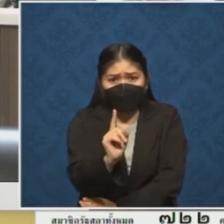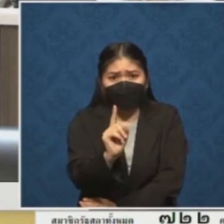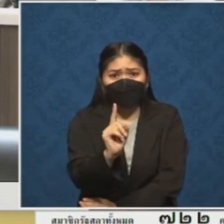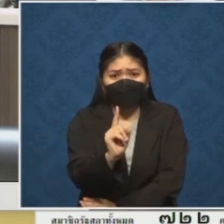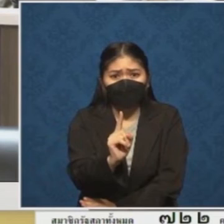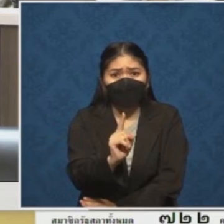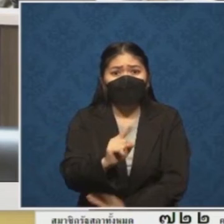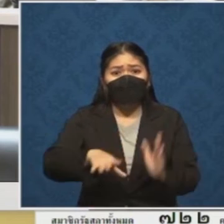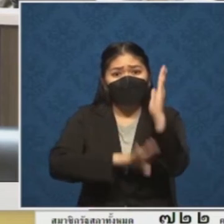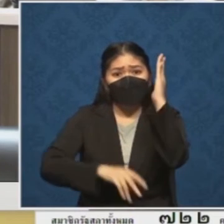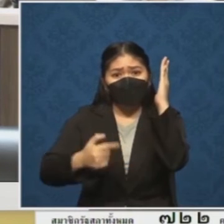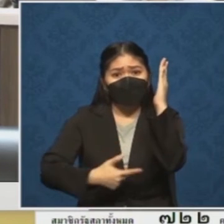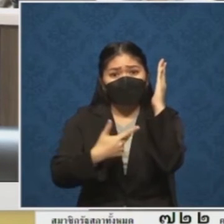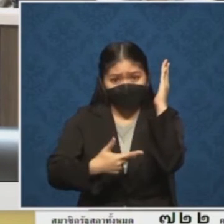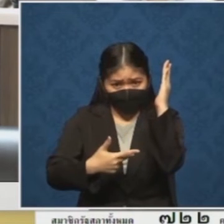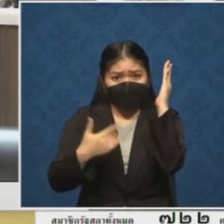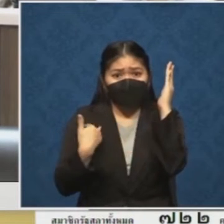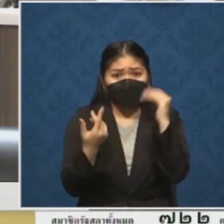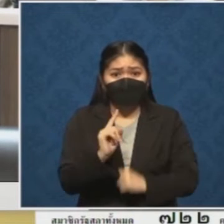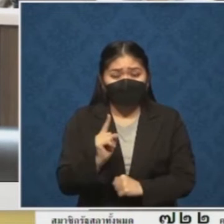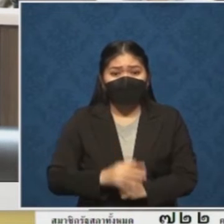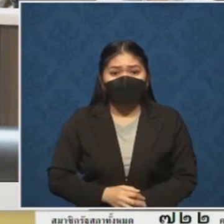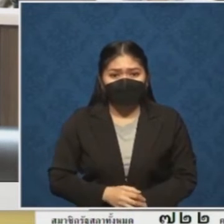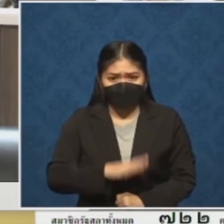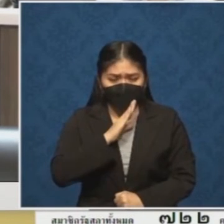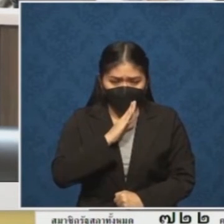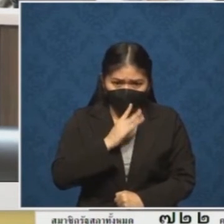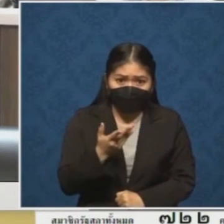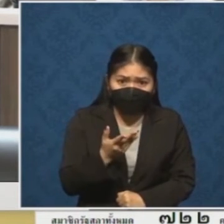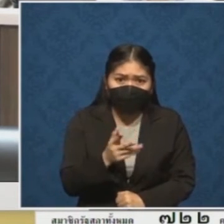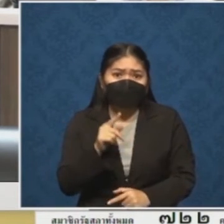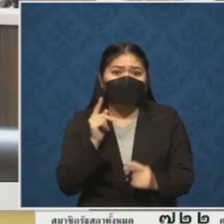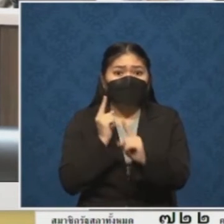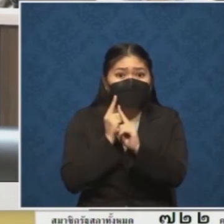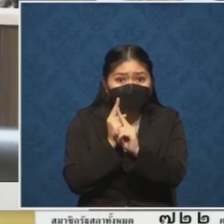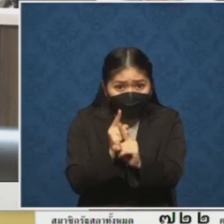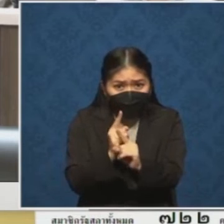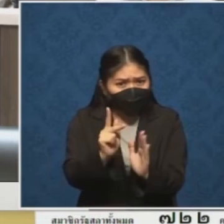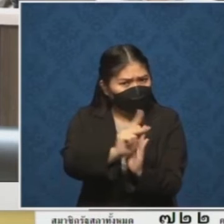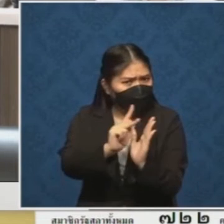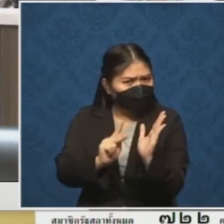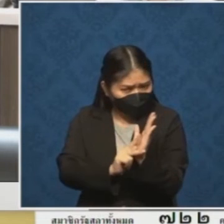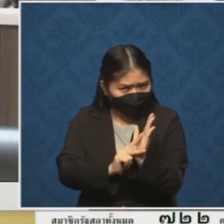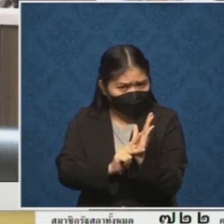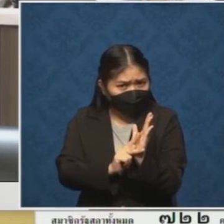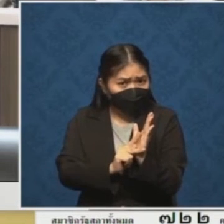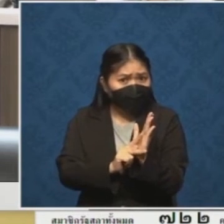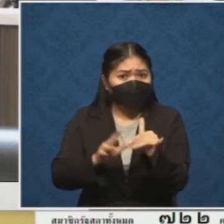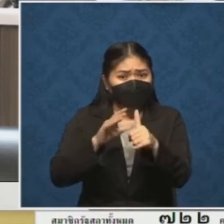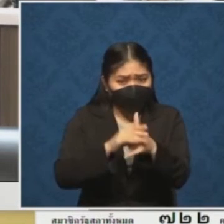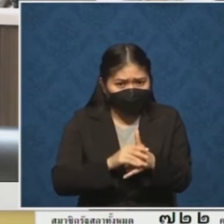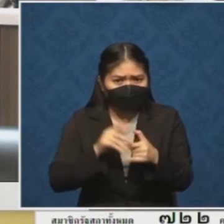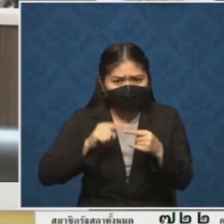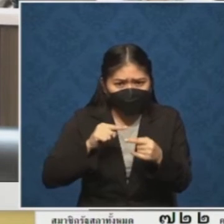จังหวัดชายแดนภาคใต้นี้นะครับการควบคุมตัวตามกฎอัยการศึก7วันการควบคุมตัวภายใต้